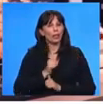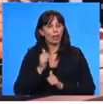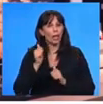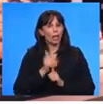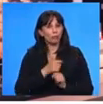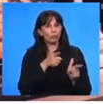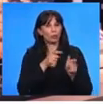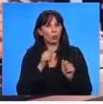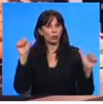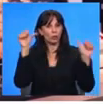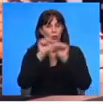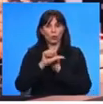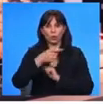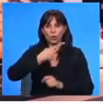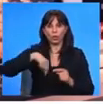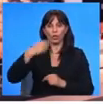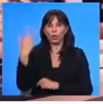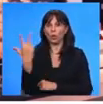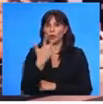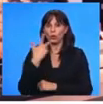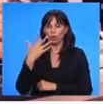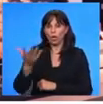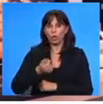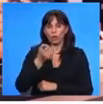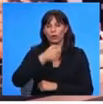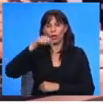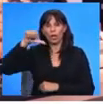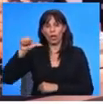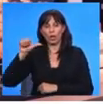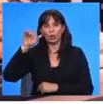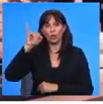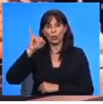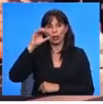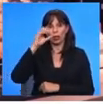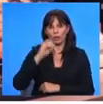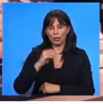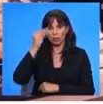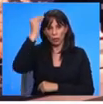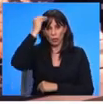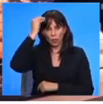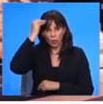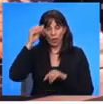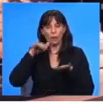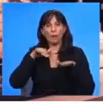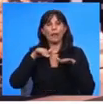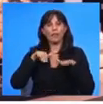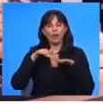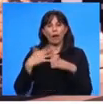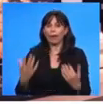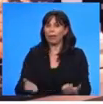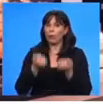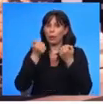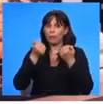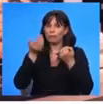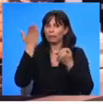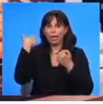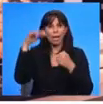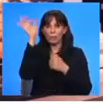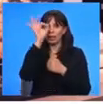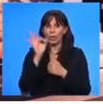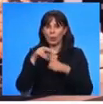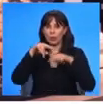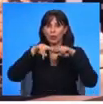בשוגג. אנחנו, שלושת החטופים, אלון, יותם וסמר, זכרונם לברכה, הגיבורים, שהיה להם סיכוי, היה להם סיכוי להיות